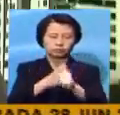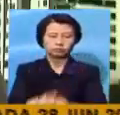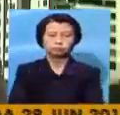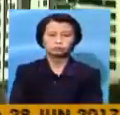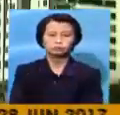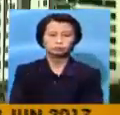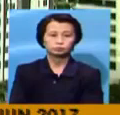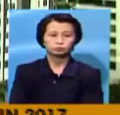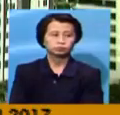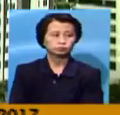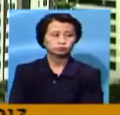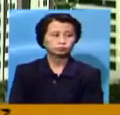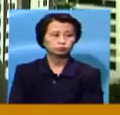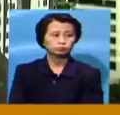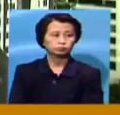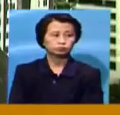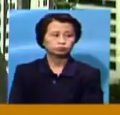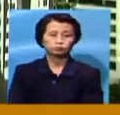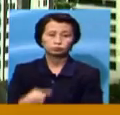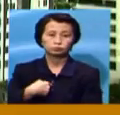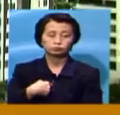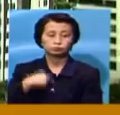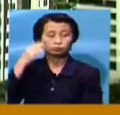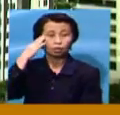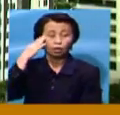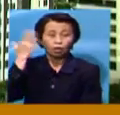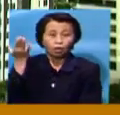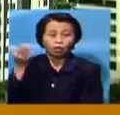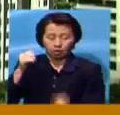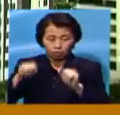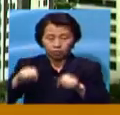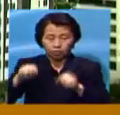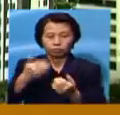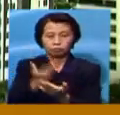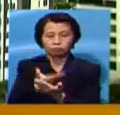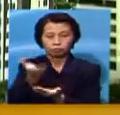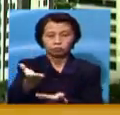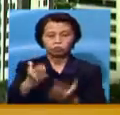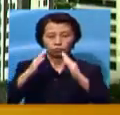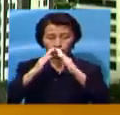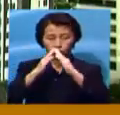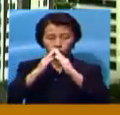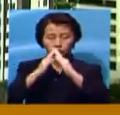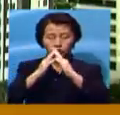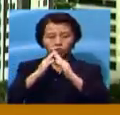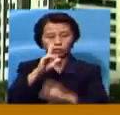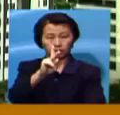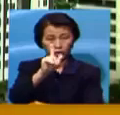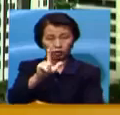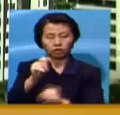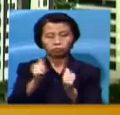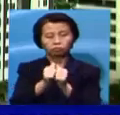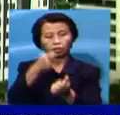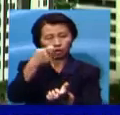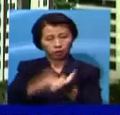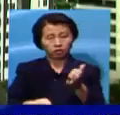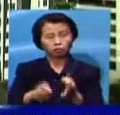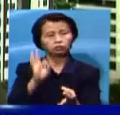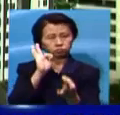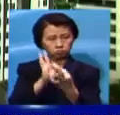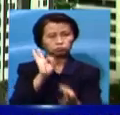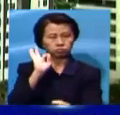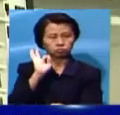pertama saya tak sangkalah dapat beli rumah dekat KL dengan harga yang amatatutan